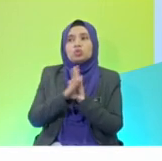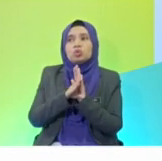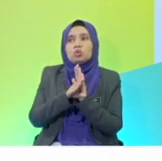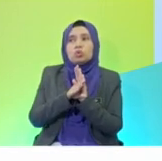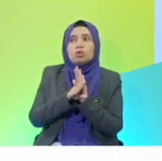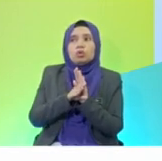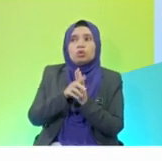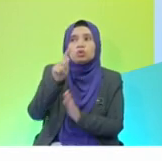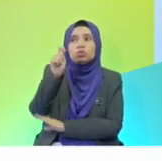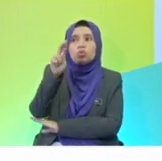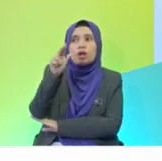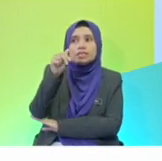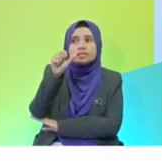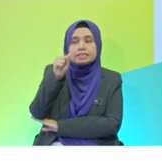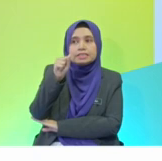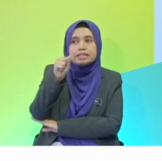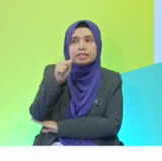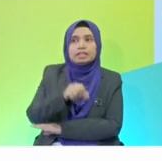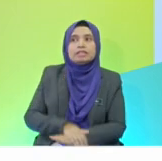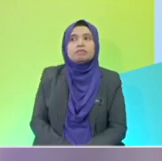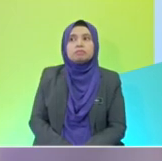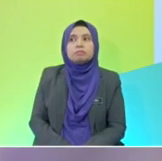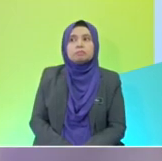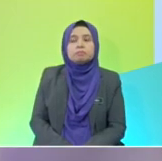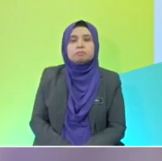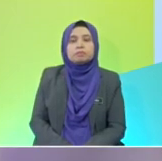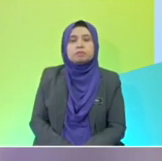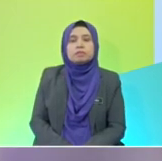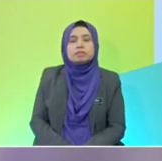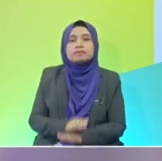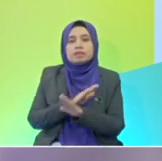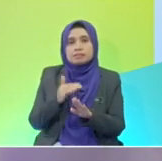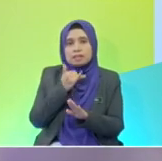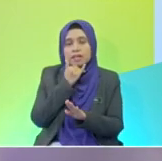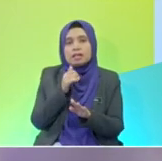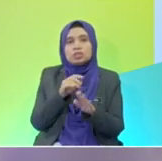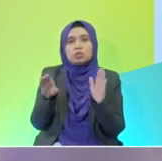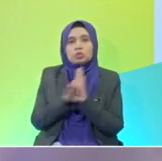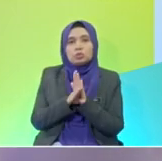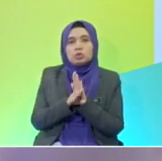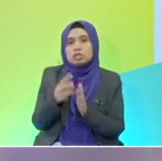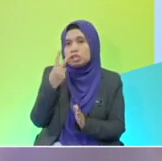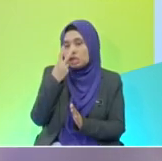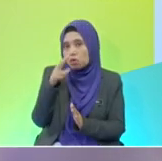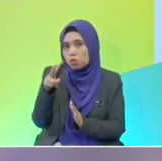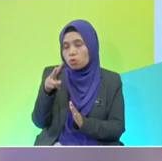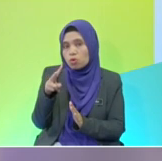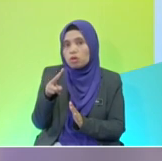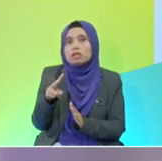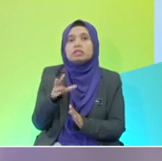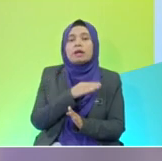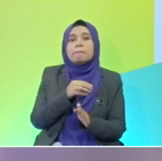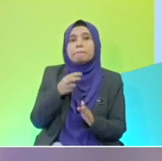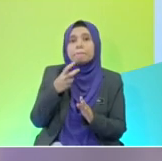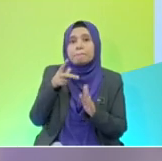Wah jangan perhatikan jangan bukan bukan salah sebenarnya contoh jawab tengok dengan perhatikan mana